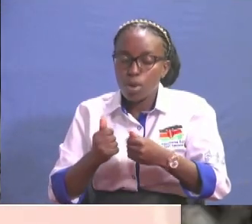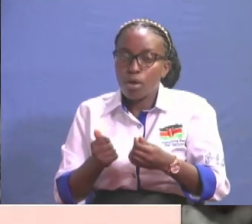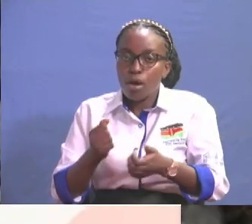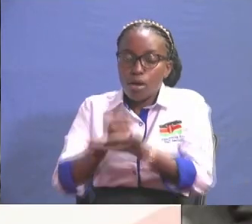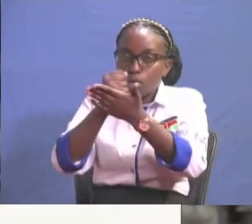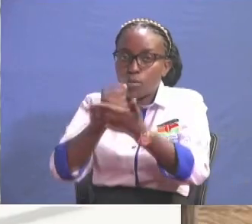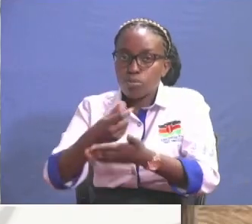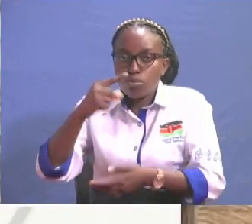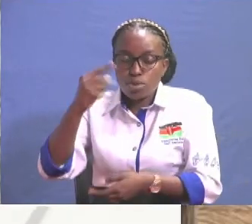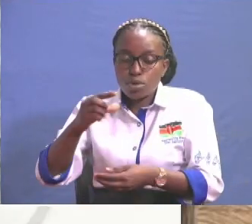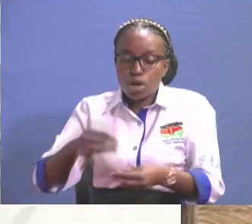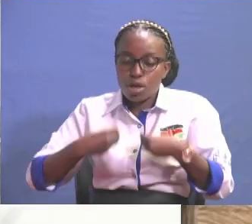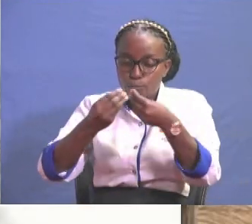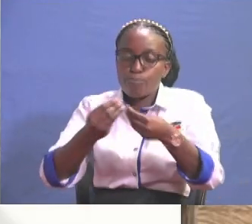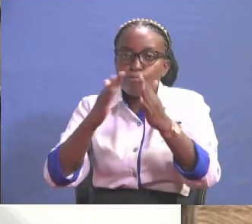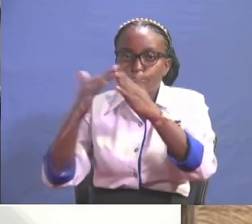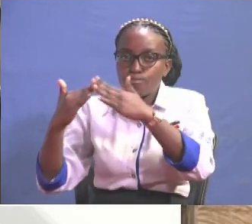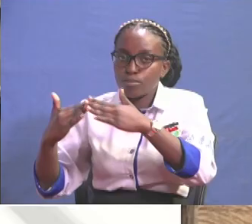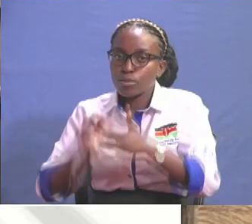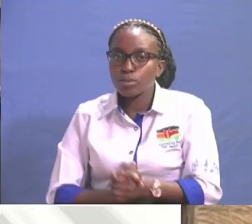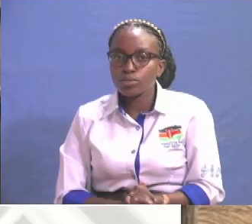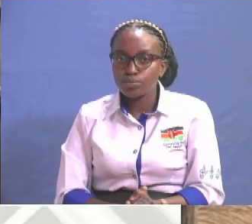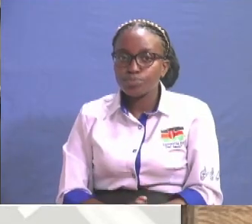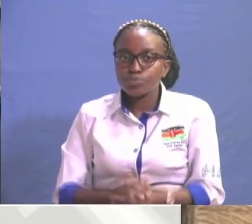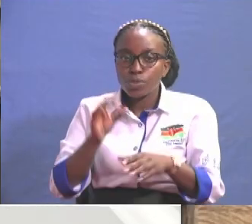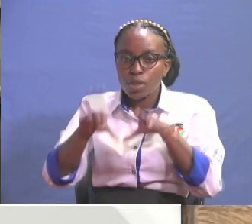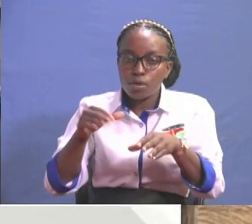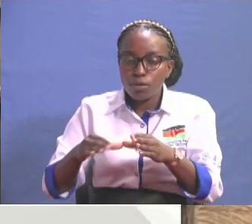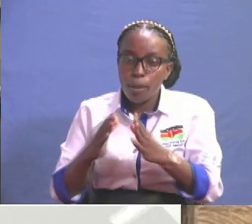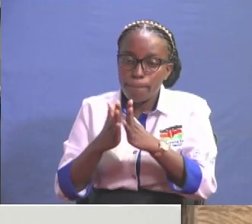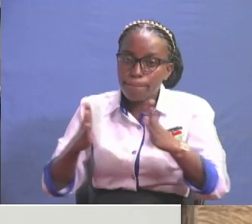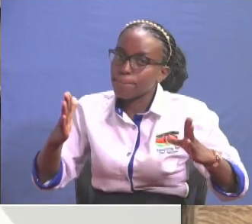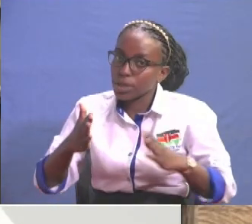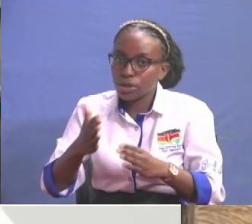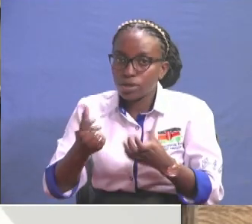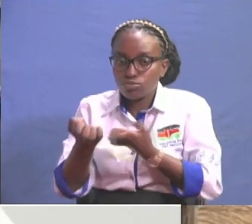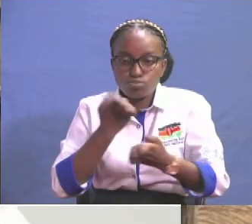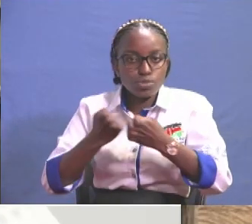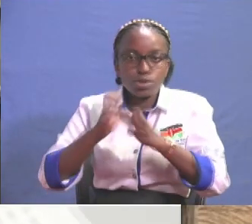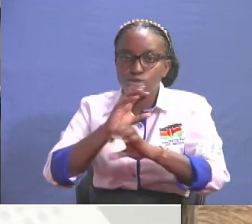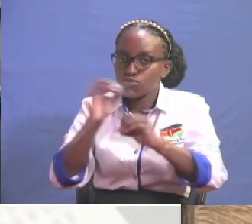gas emissions. Ukulima huu hauhitaji gharama kubwa. Black soldier fly larvae,